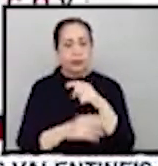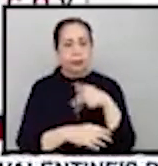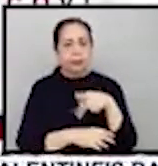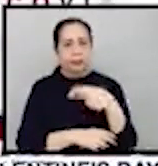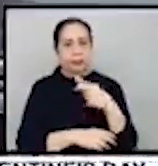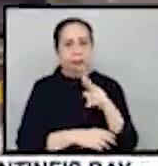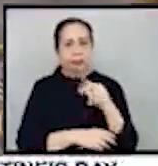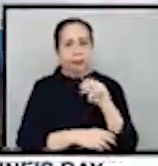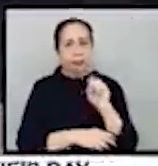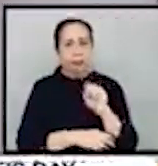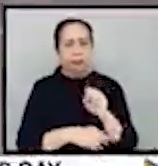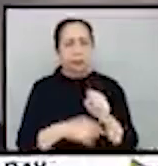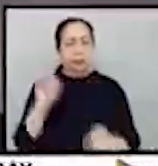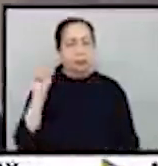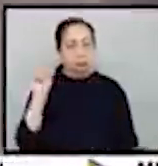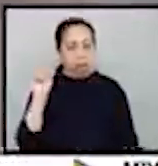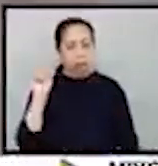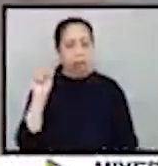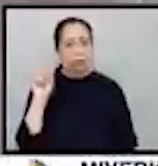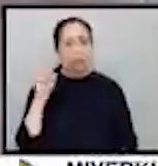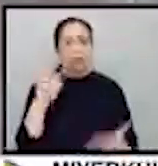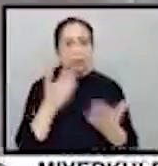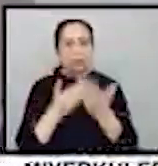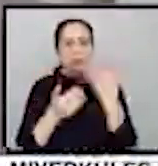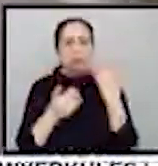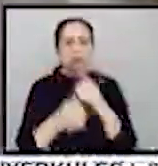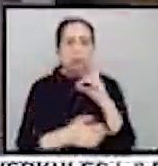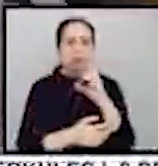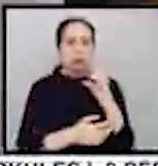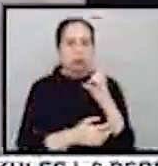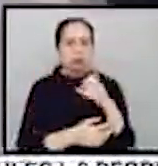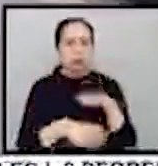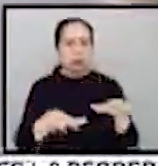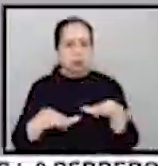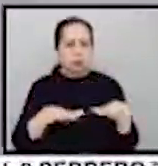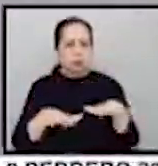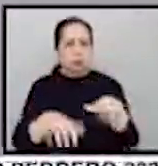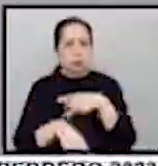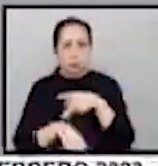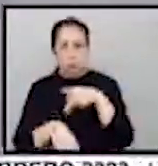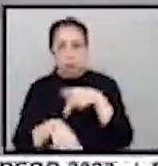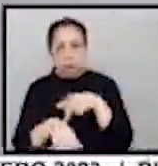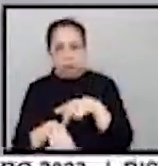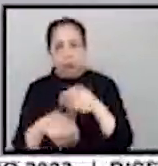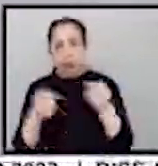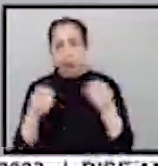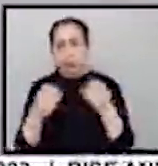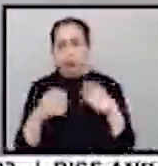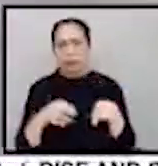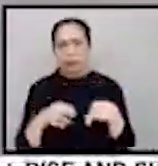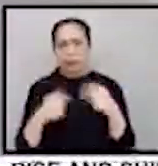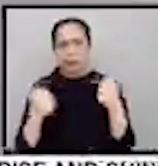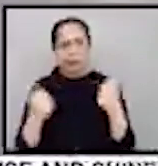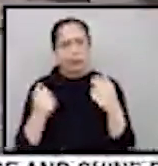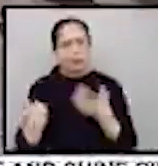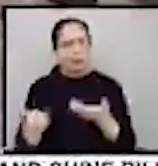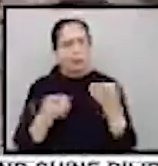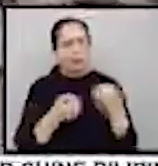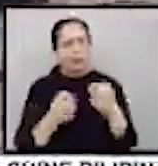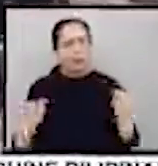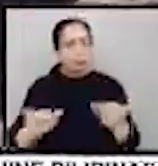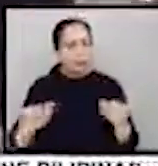Teresito Bacolcol na aabot sa 100 ang fault system sa Pilipinas. Marami dito ang maring magdulot ng kahalintulad ng